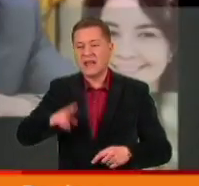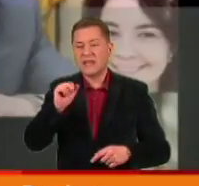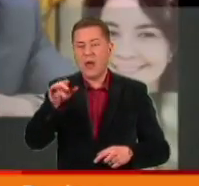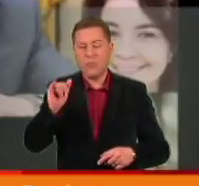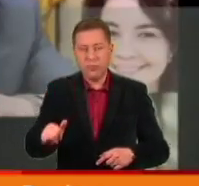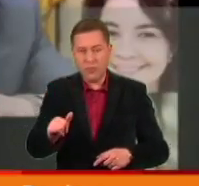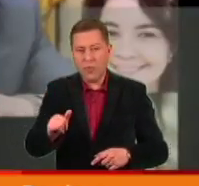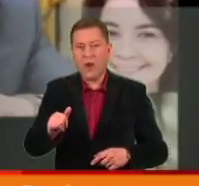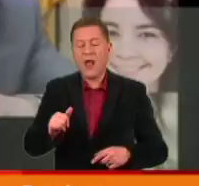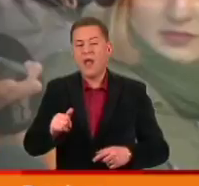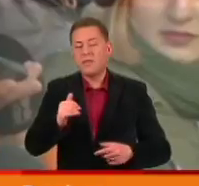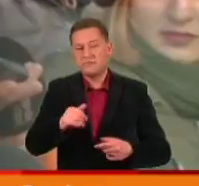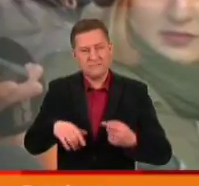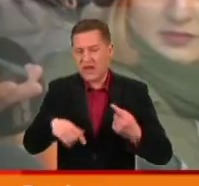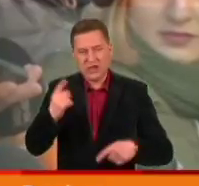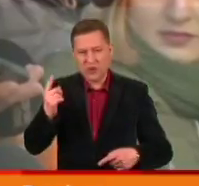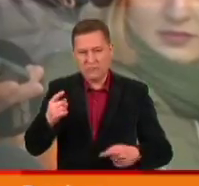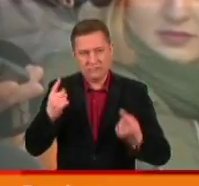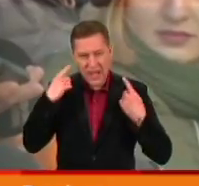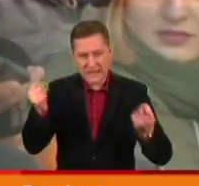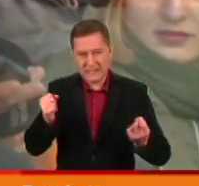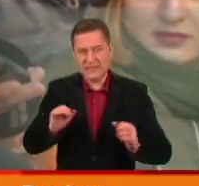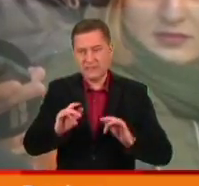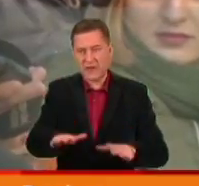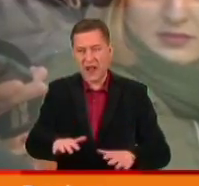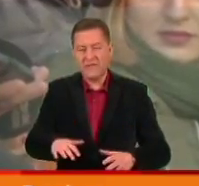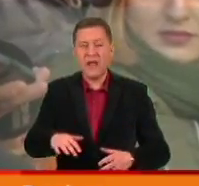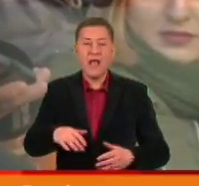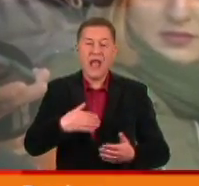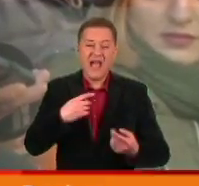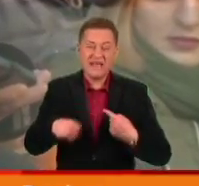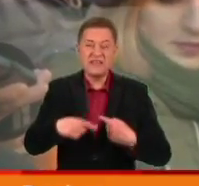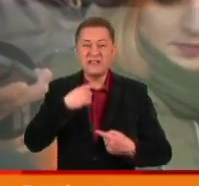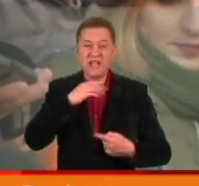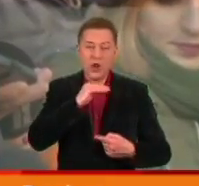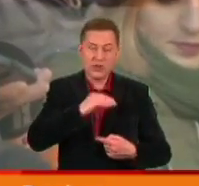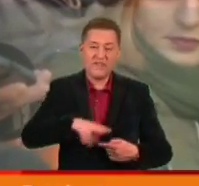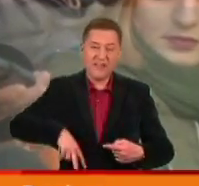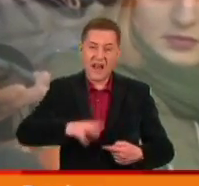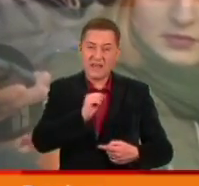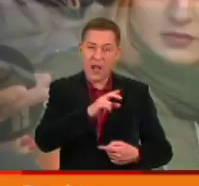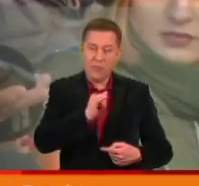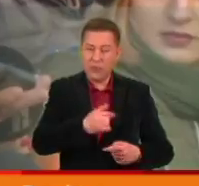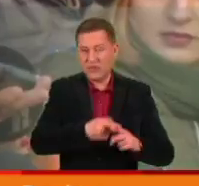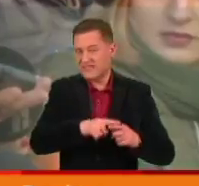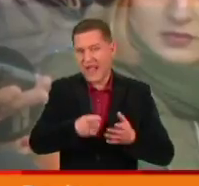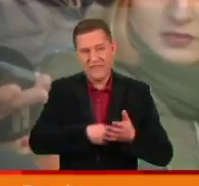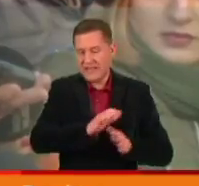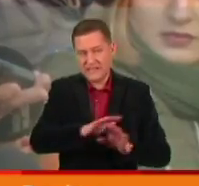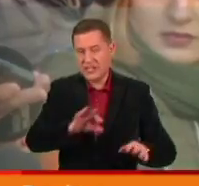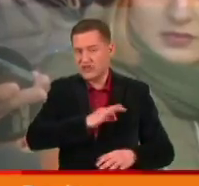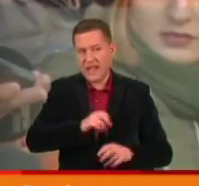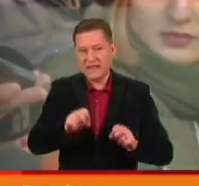журналістам матеріали резонансних справ. Різниця між керівником САП і директором НАБУ. Директор НАБУ є просто директором НАБУ. Він не є слідчим, він не є